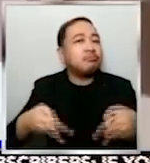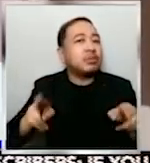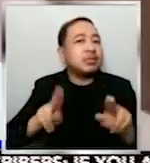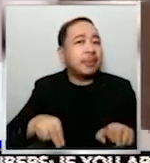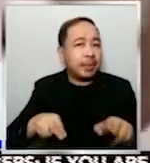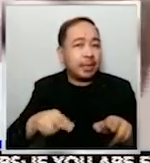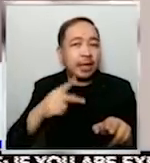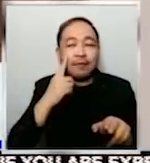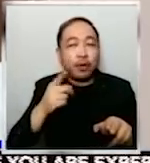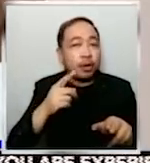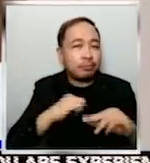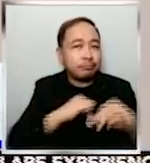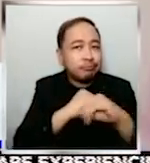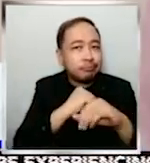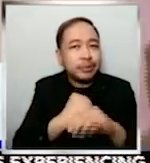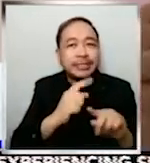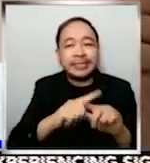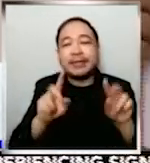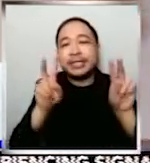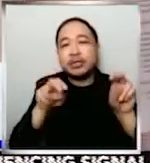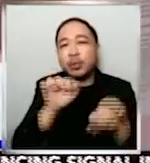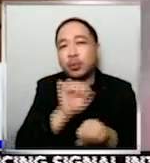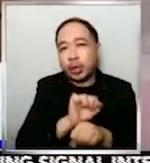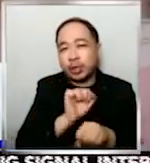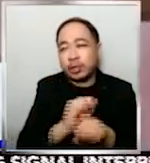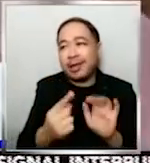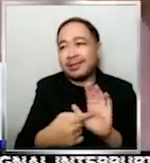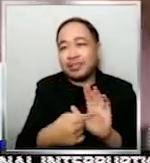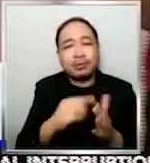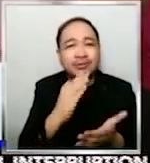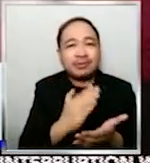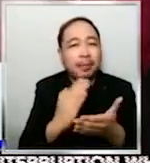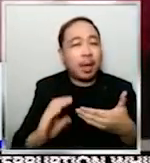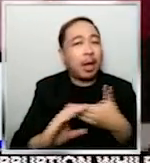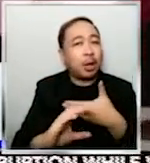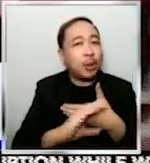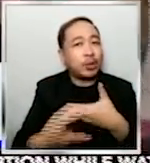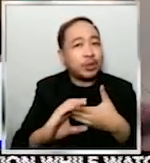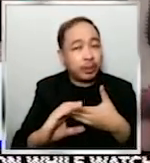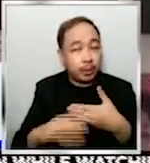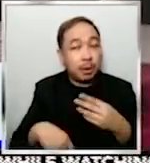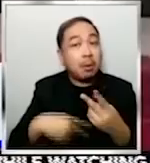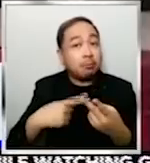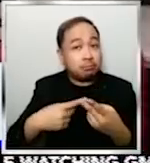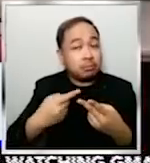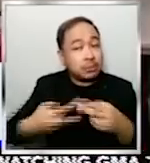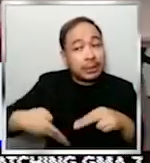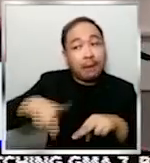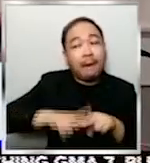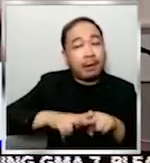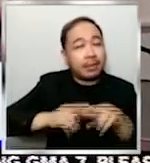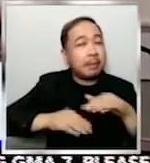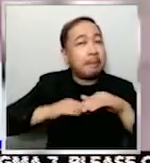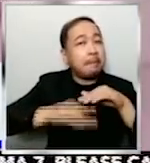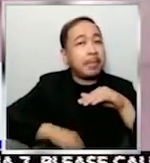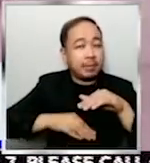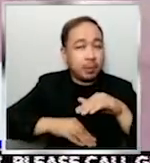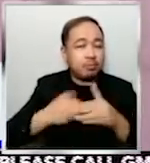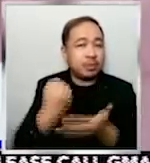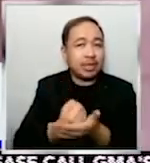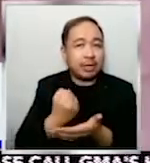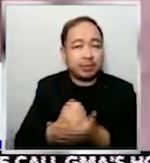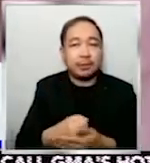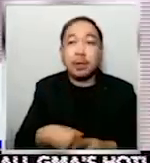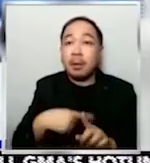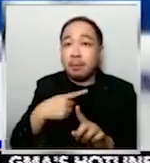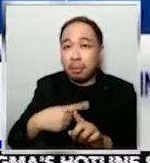paggawa tulad ng pagwakas sa kontraktualisasyon at pagtataas ng minimum wage. Naroon din si Senatorial Aspirant Attorney